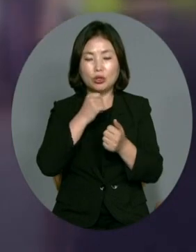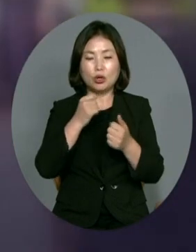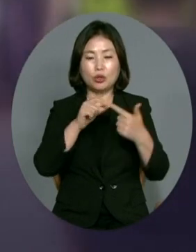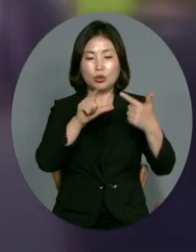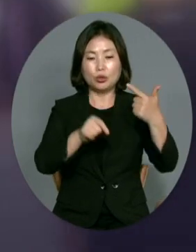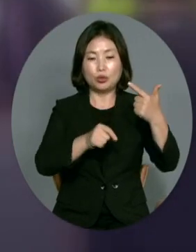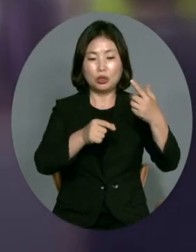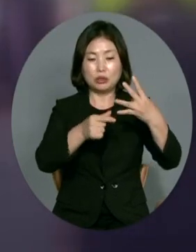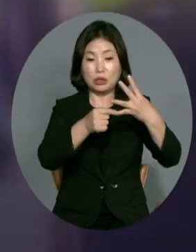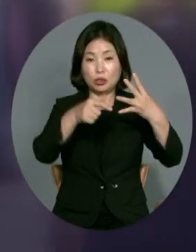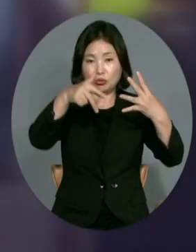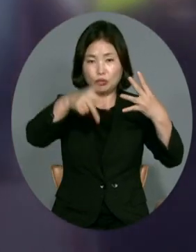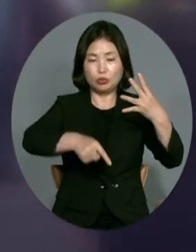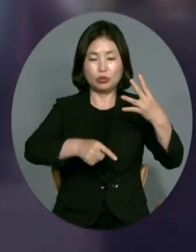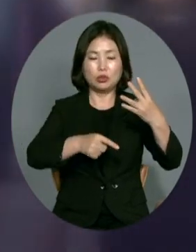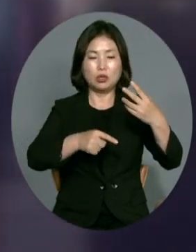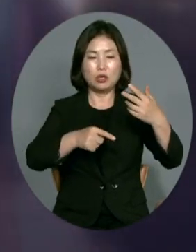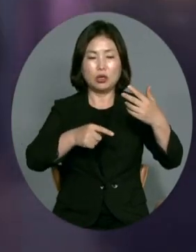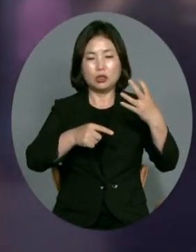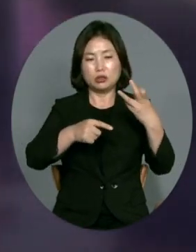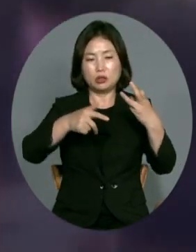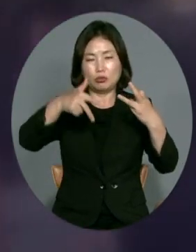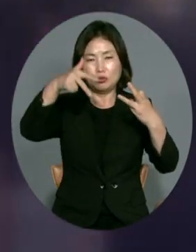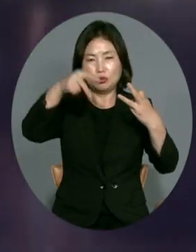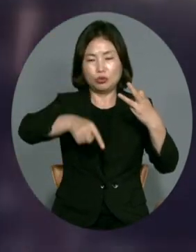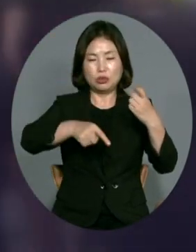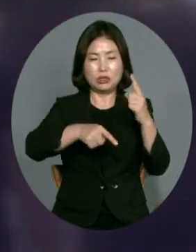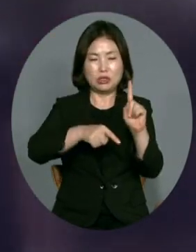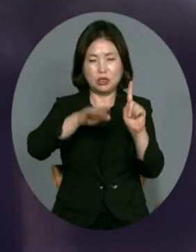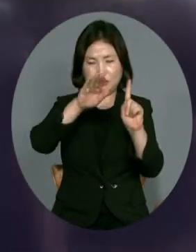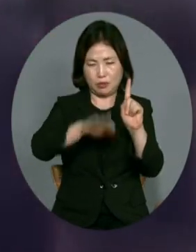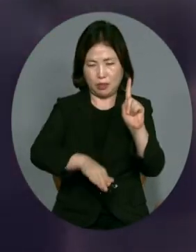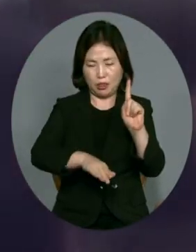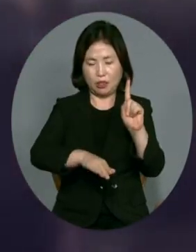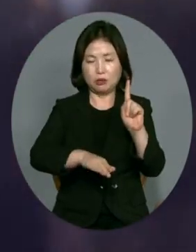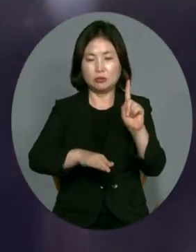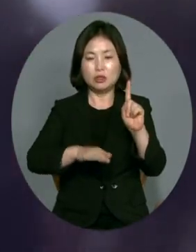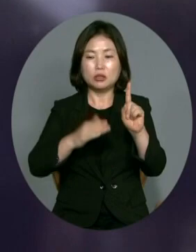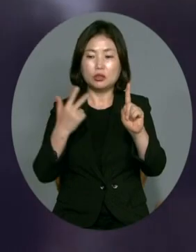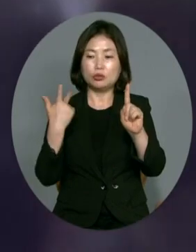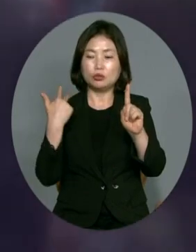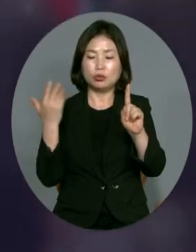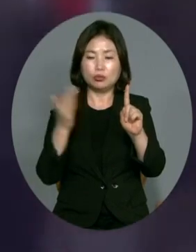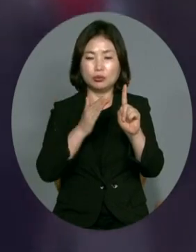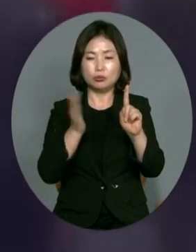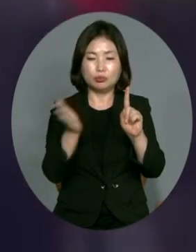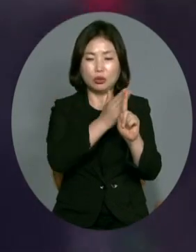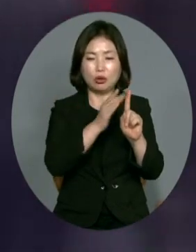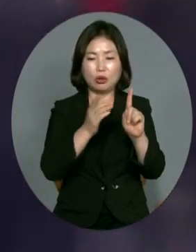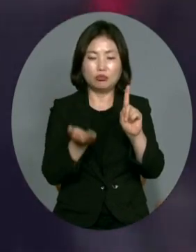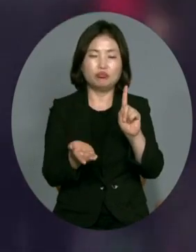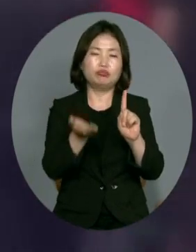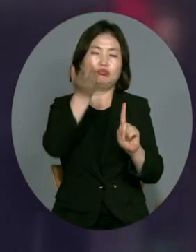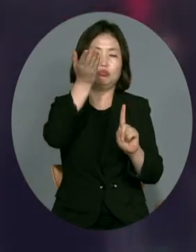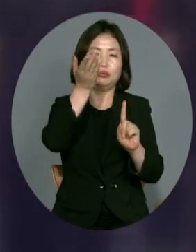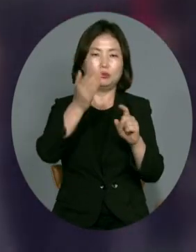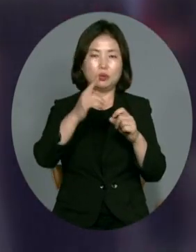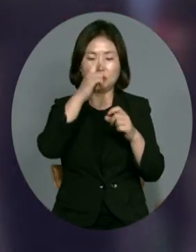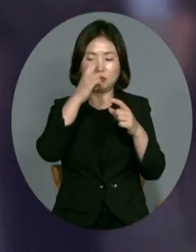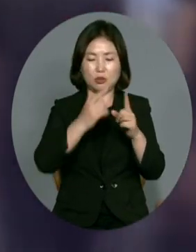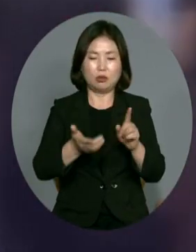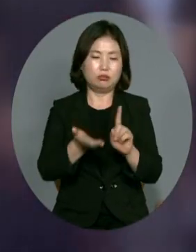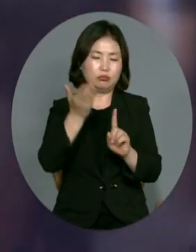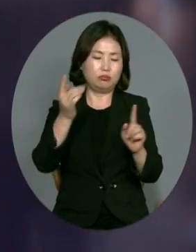6월 넷째 주까지는 13주 연속으로 1 미만을 유지했지만 일주일 뒤 1.0으로 올라 정부가